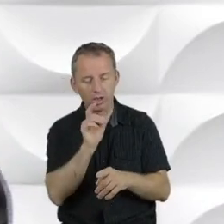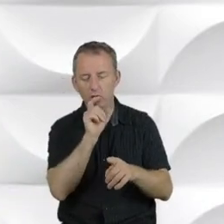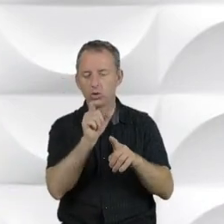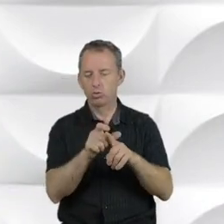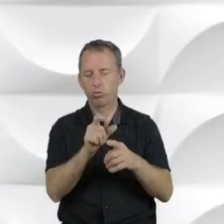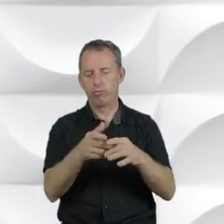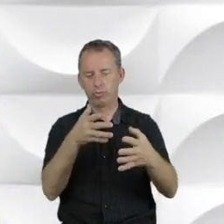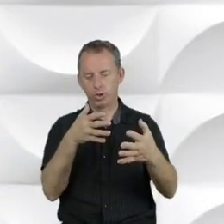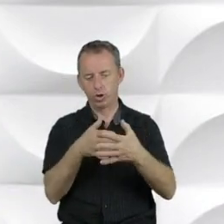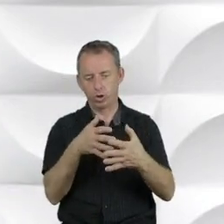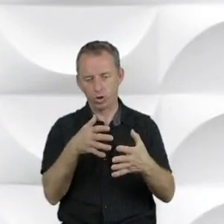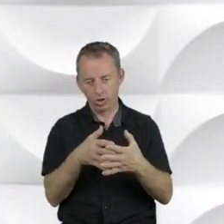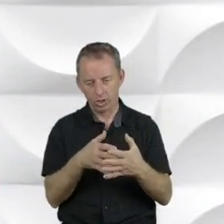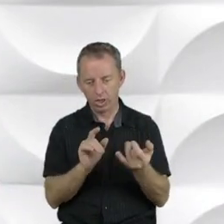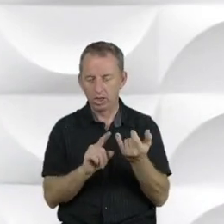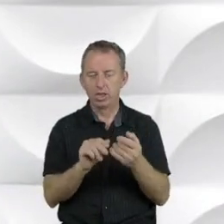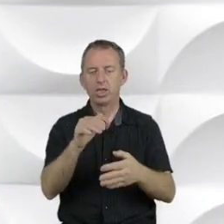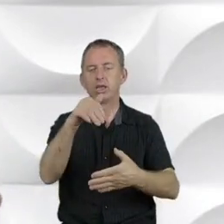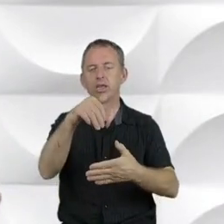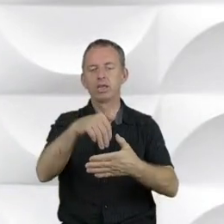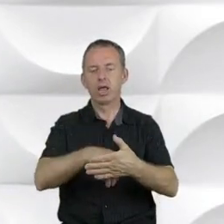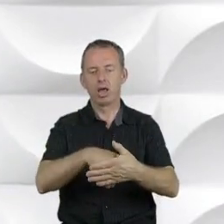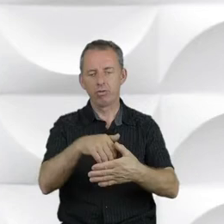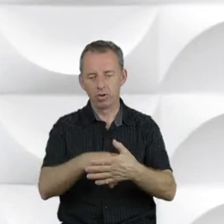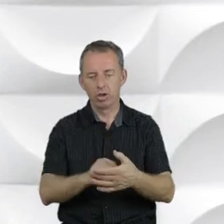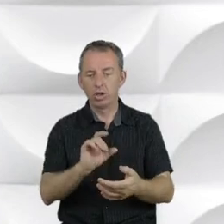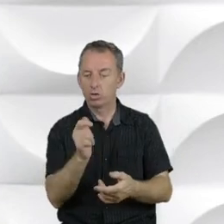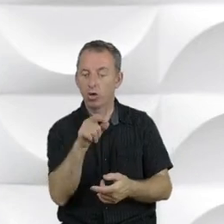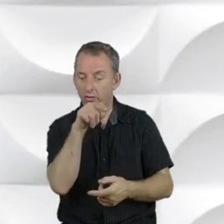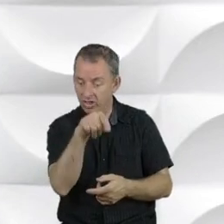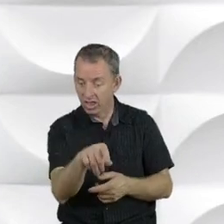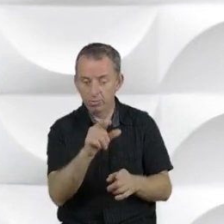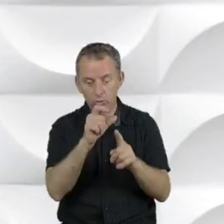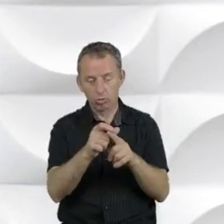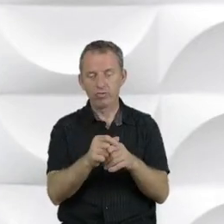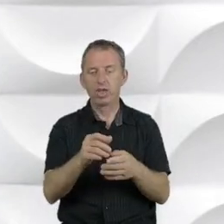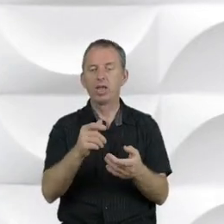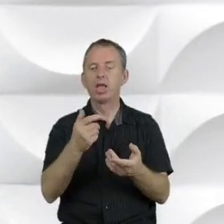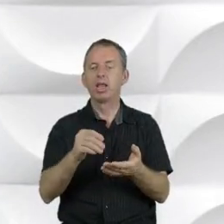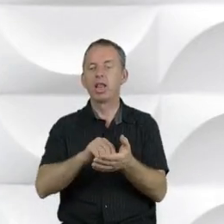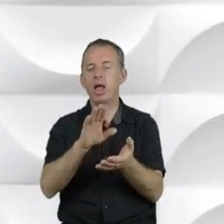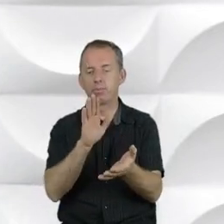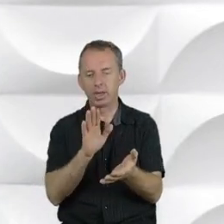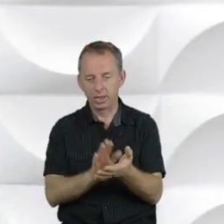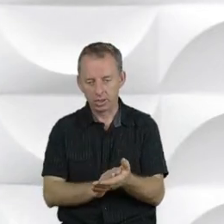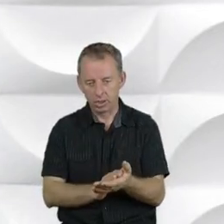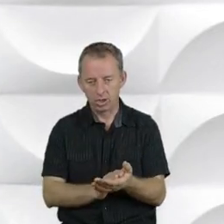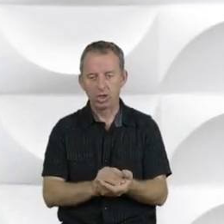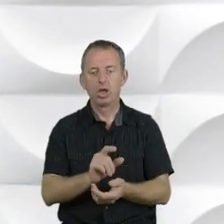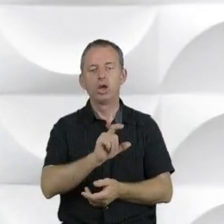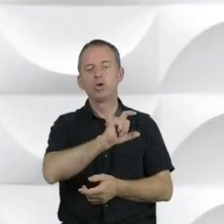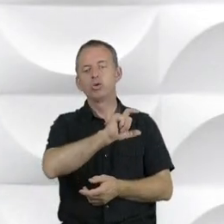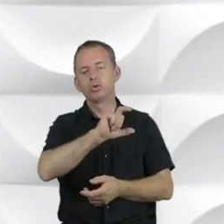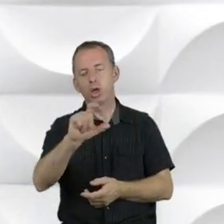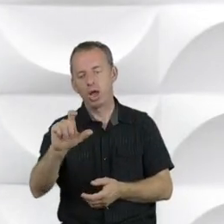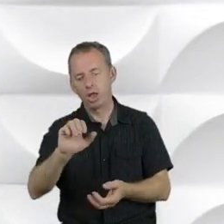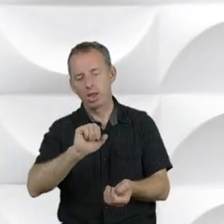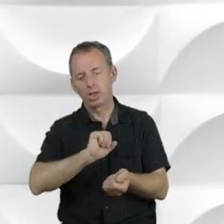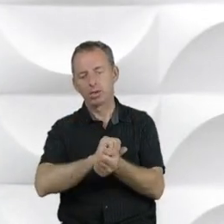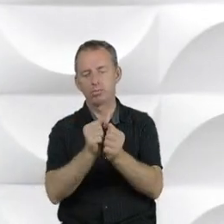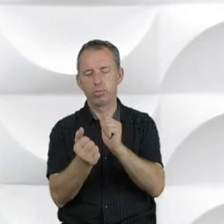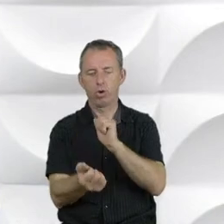proroctwa i zachowują to, co w nim jest napisane, czas bowiem